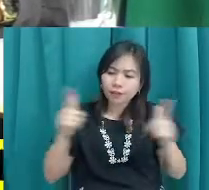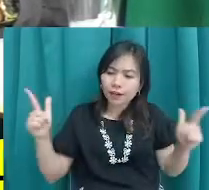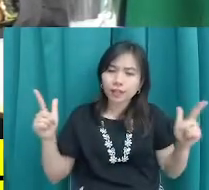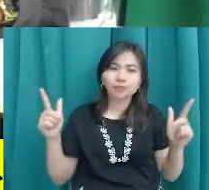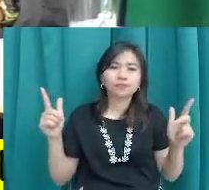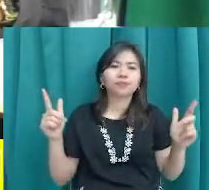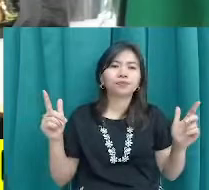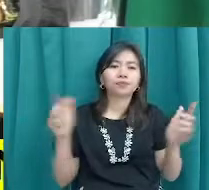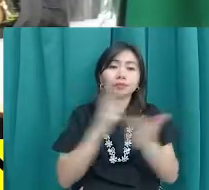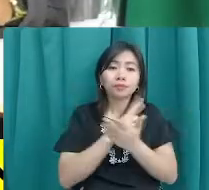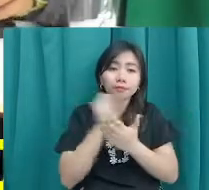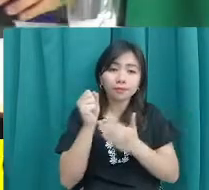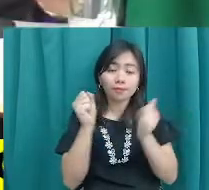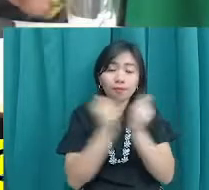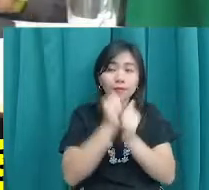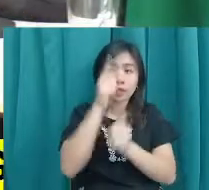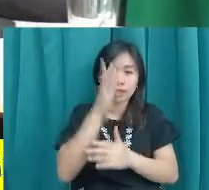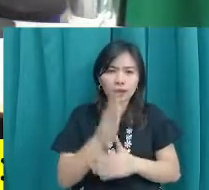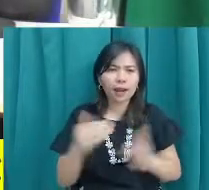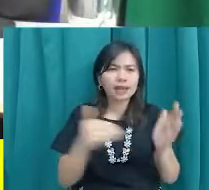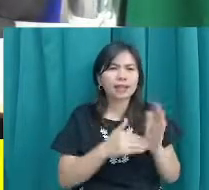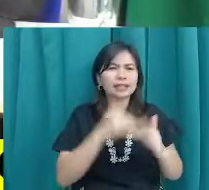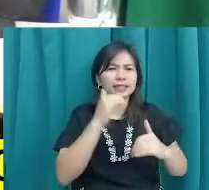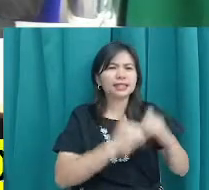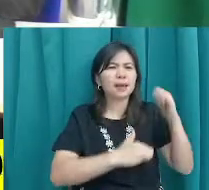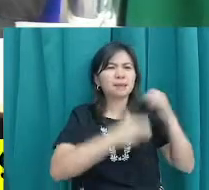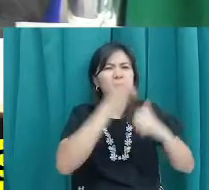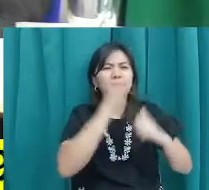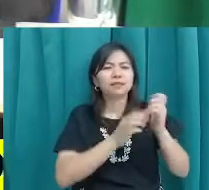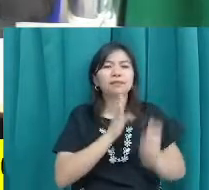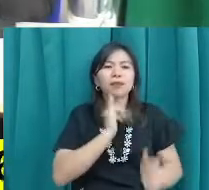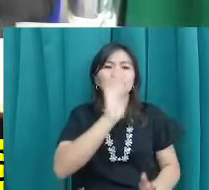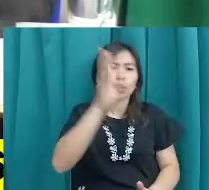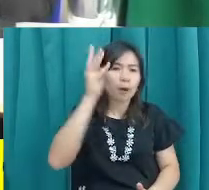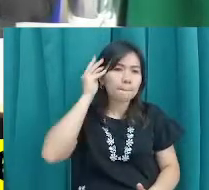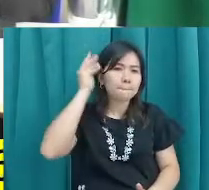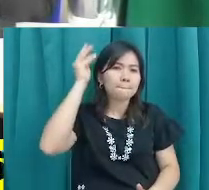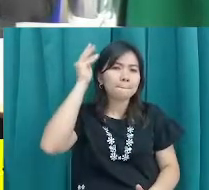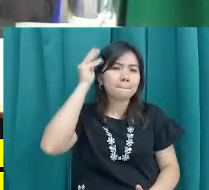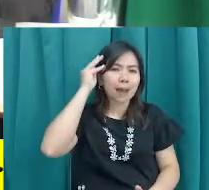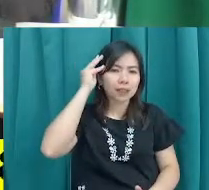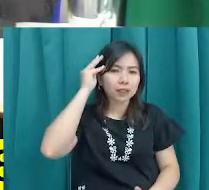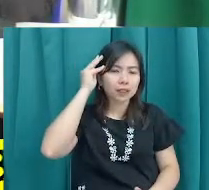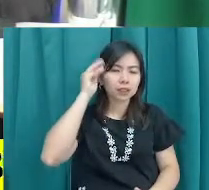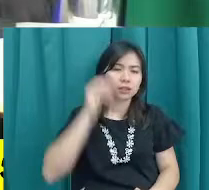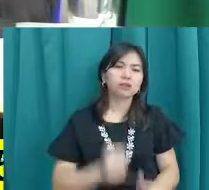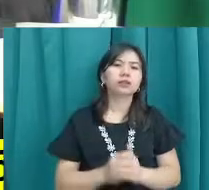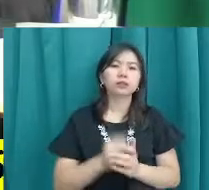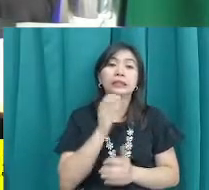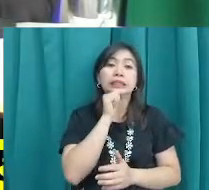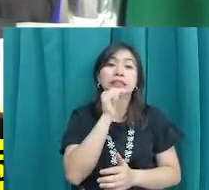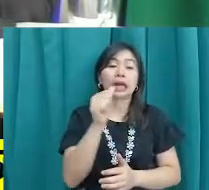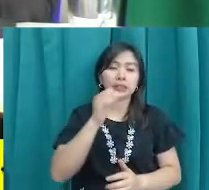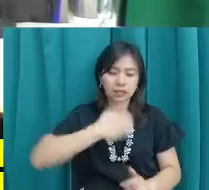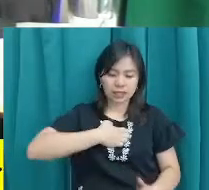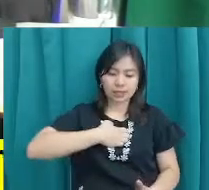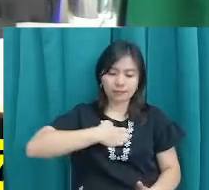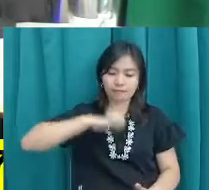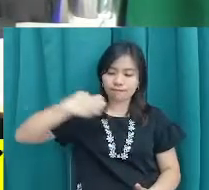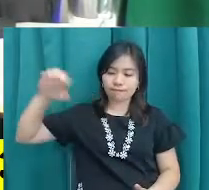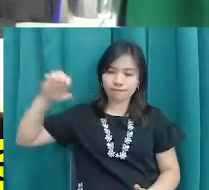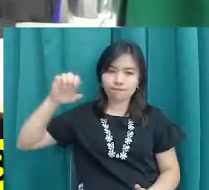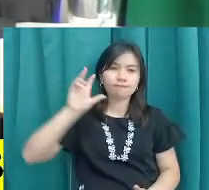Diyos. Established by your intellect. Established by your intellect and not by your